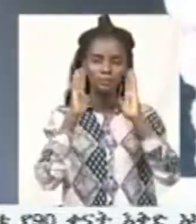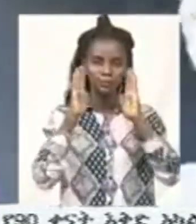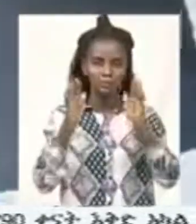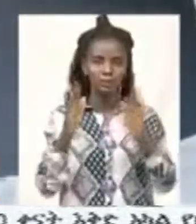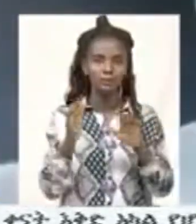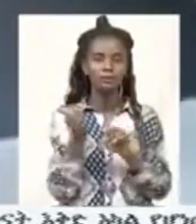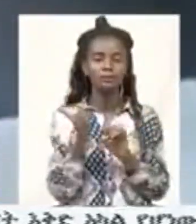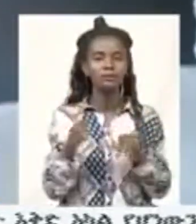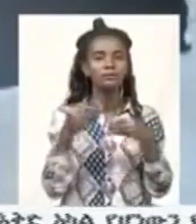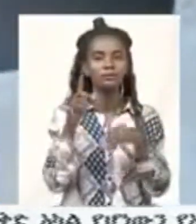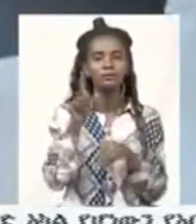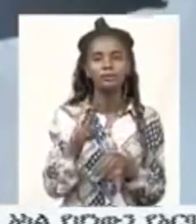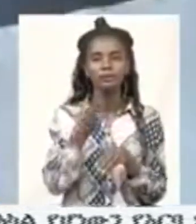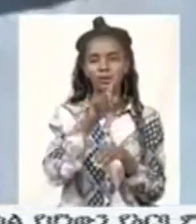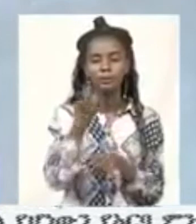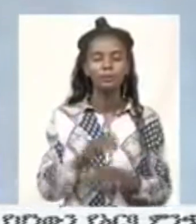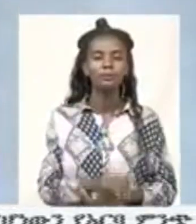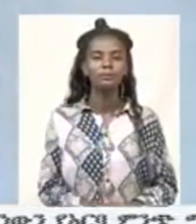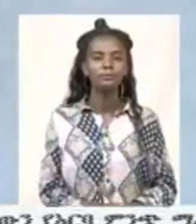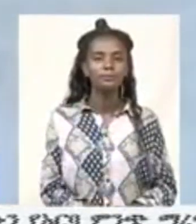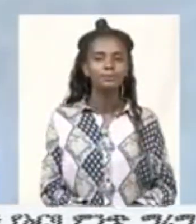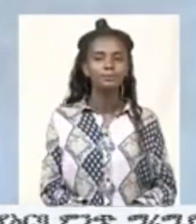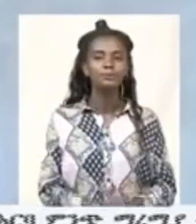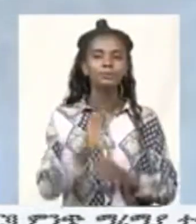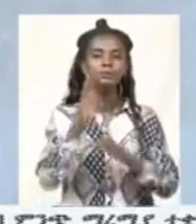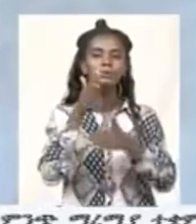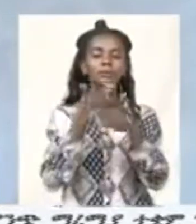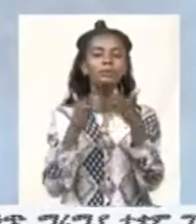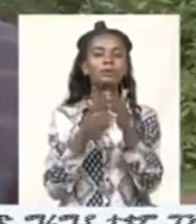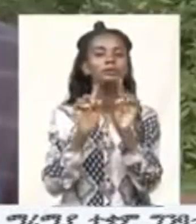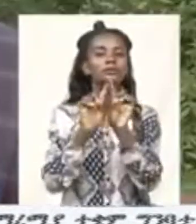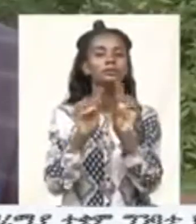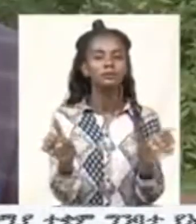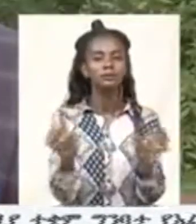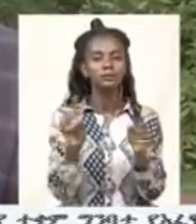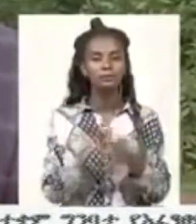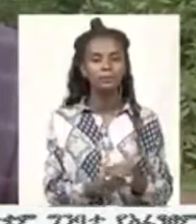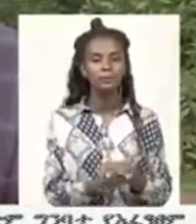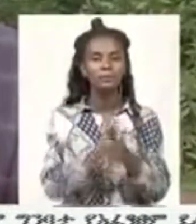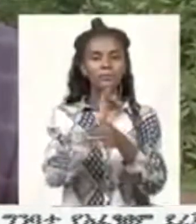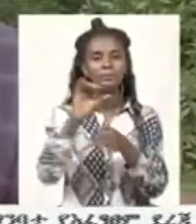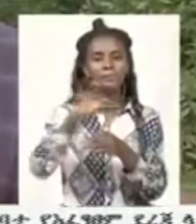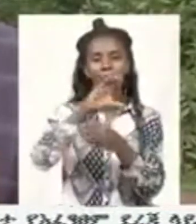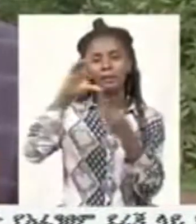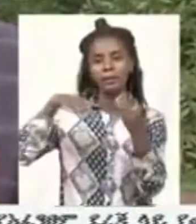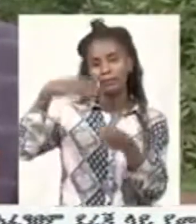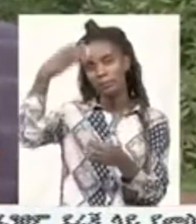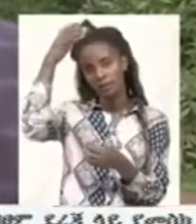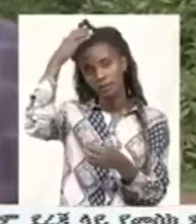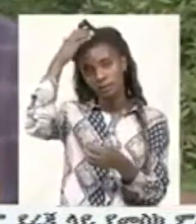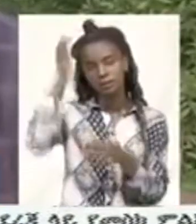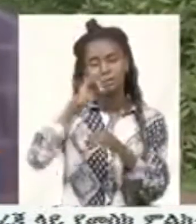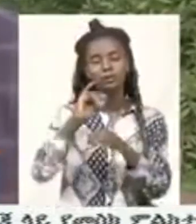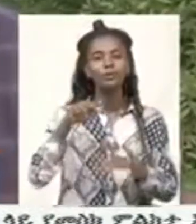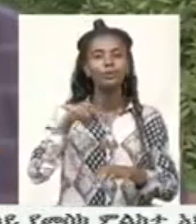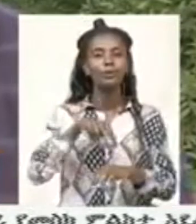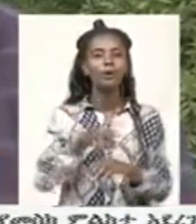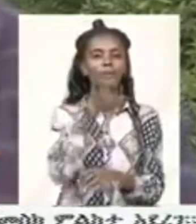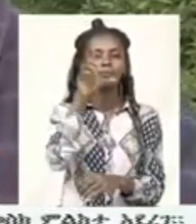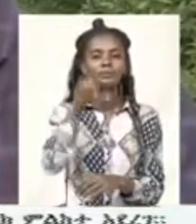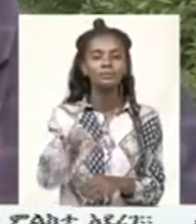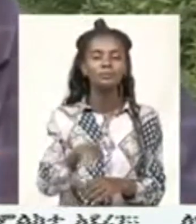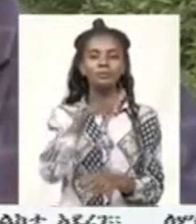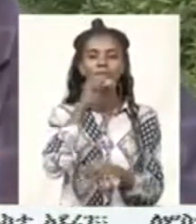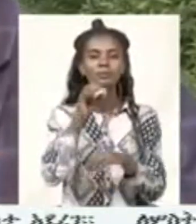ሊሰጠው እንደሚገባ ነው የጠየቁ። ይሄ ግንባታ ግን እንደ ክልል መንግስትም እንደ ቋሚ ኮሚቴም እንደ ምክር